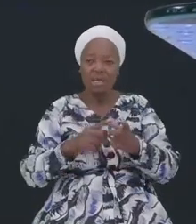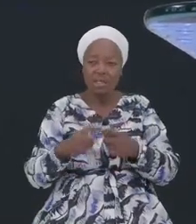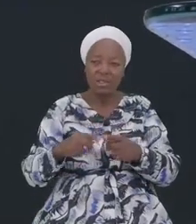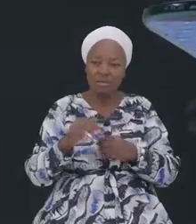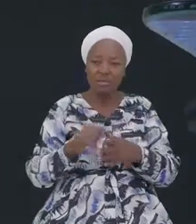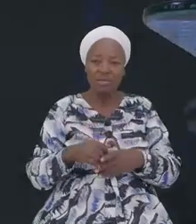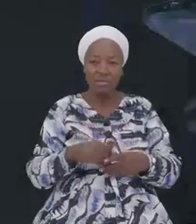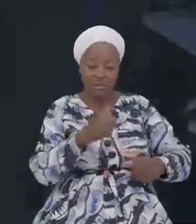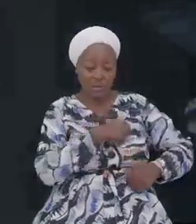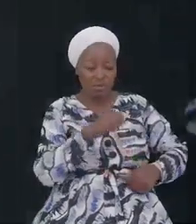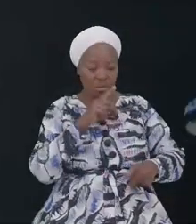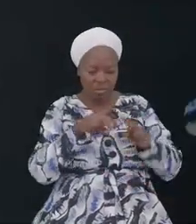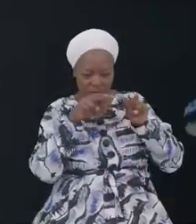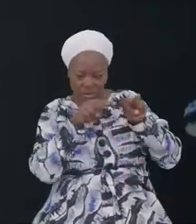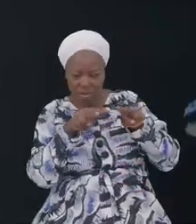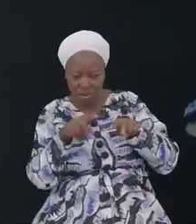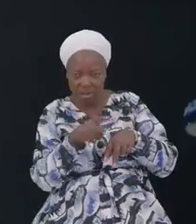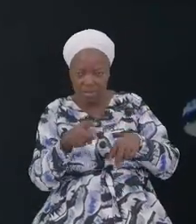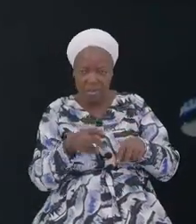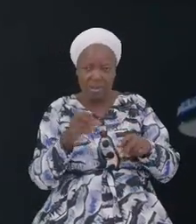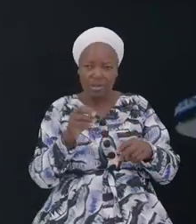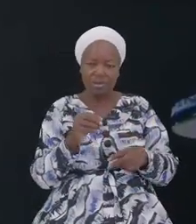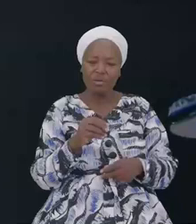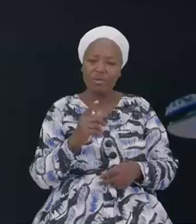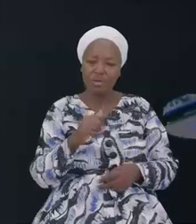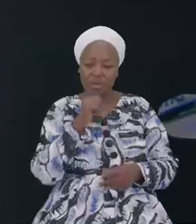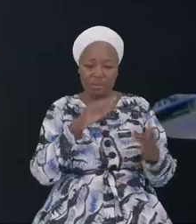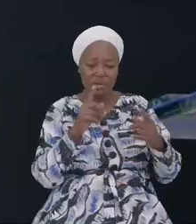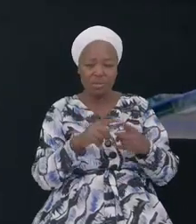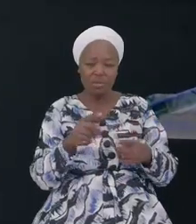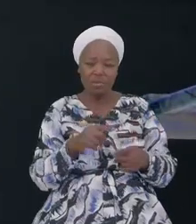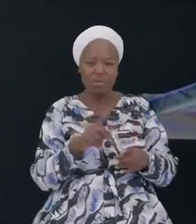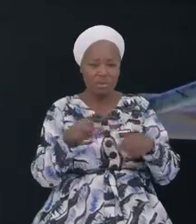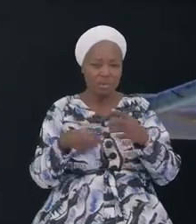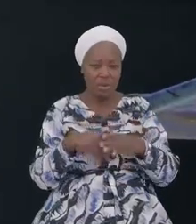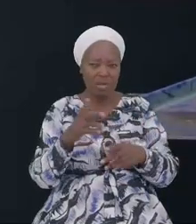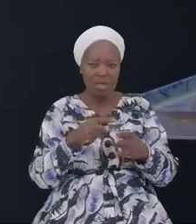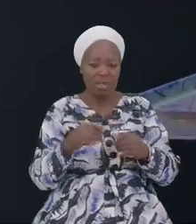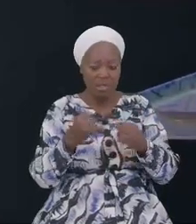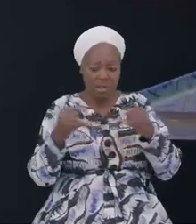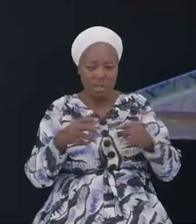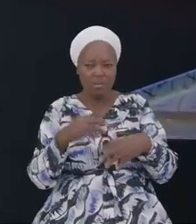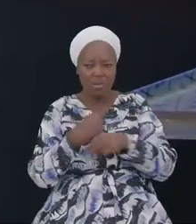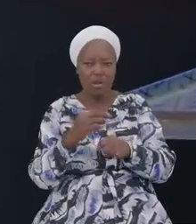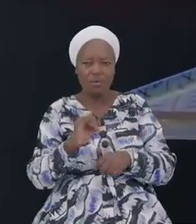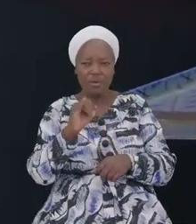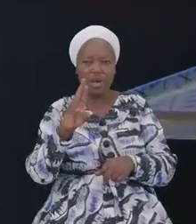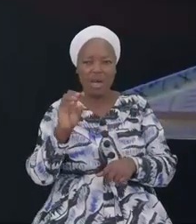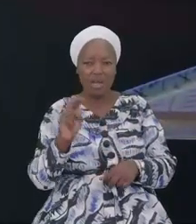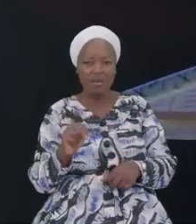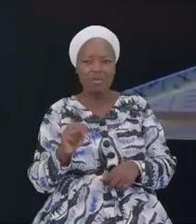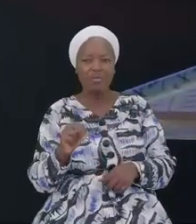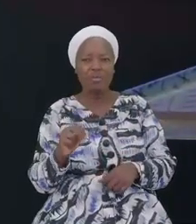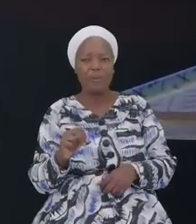le surveiller pour qu'il n'échappe point. Mais les chaînes qui sont faites avec des clochettes